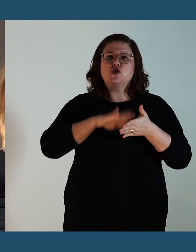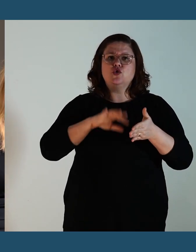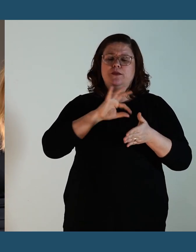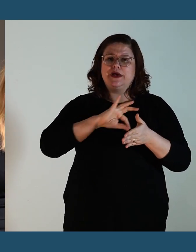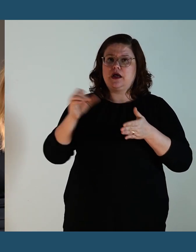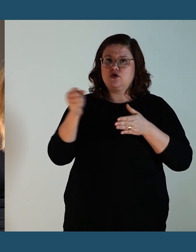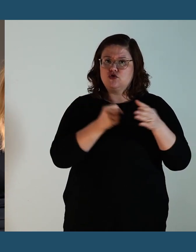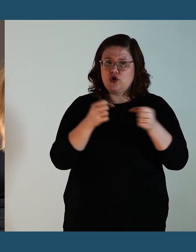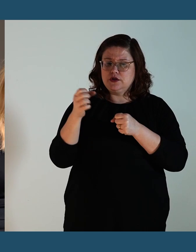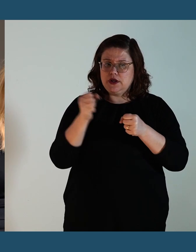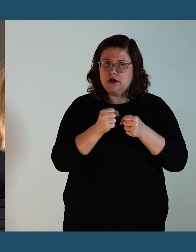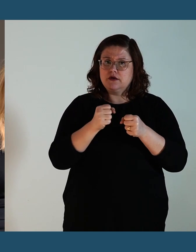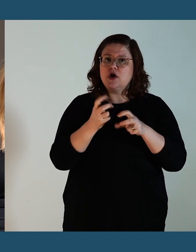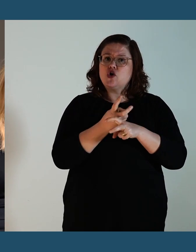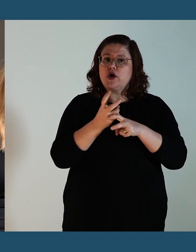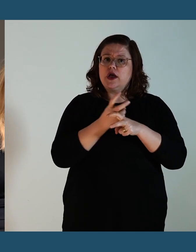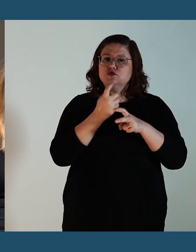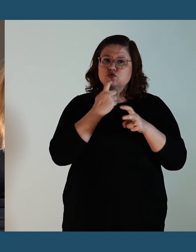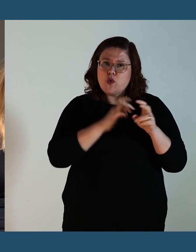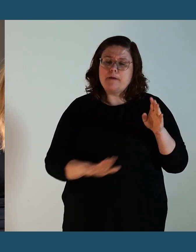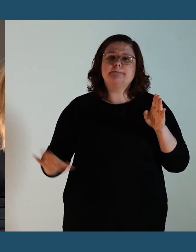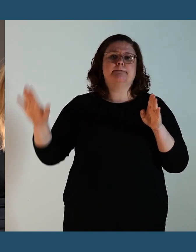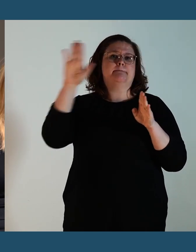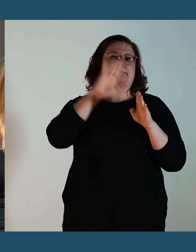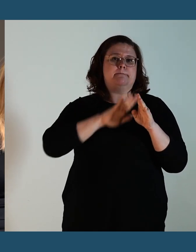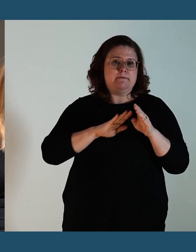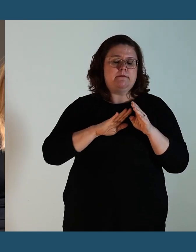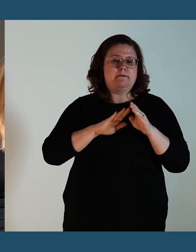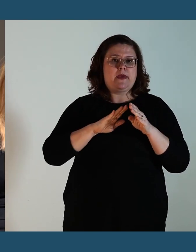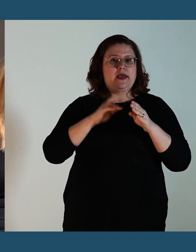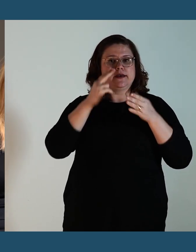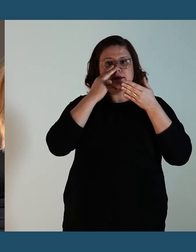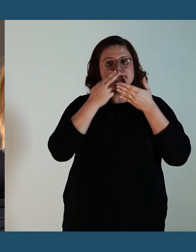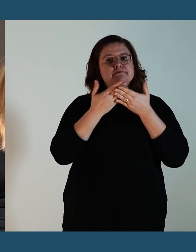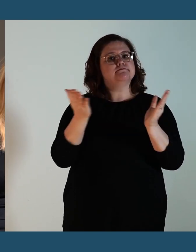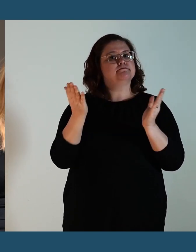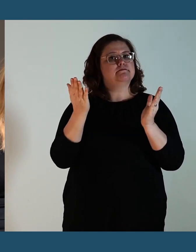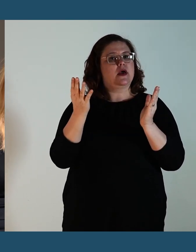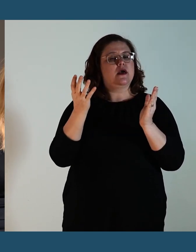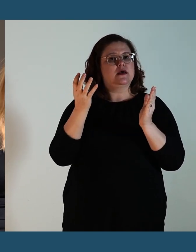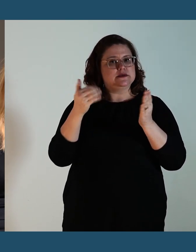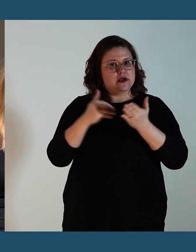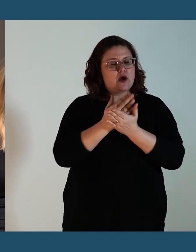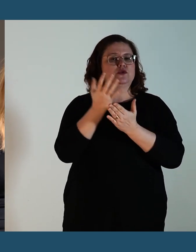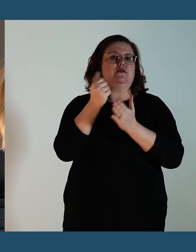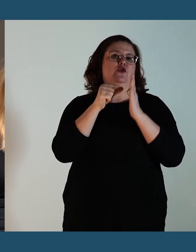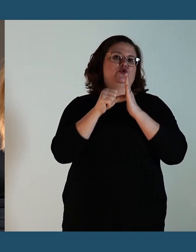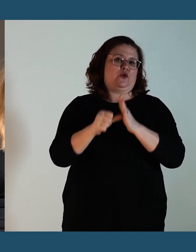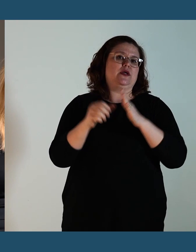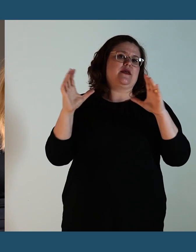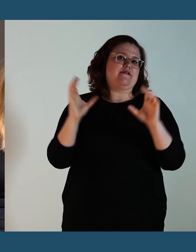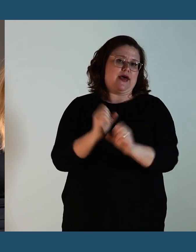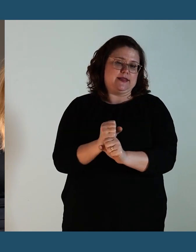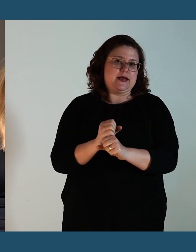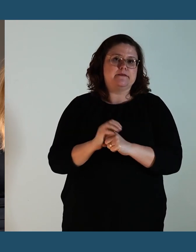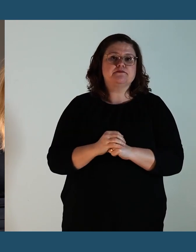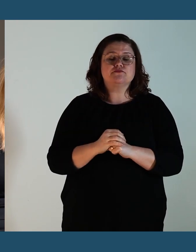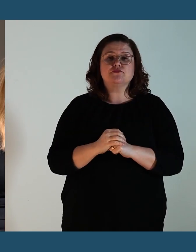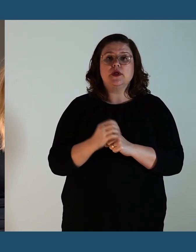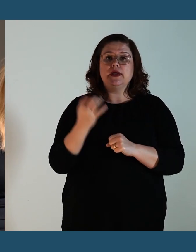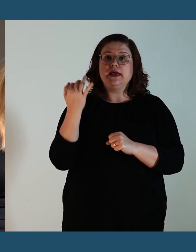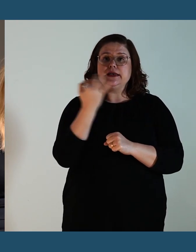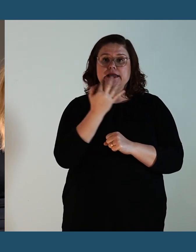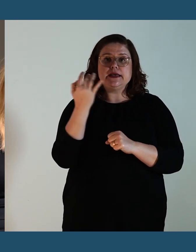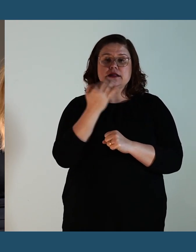on ulotettava pilottina koko Suomeen ja tehtävä näkyväksi mahdollisuudeksi vähentää syrjintää työmarkkinoilla.